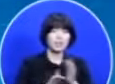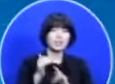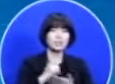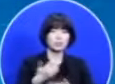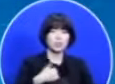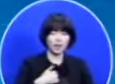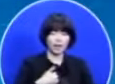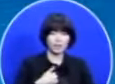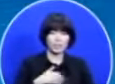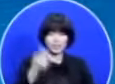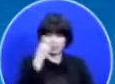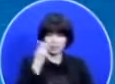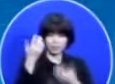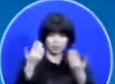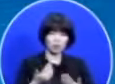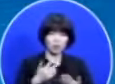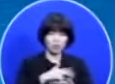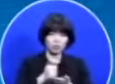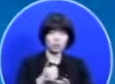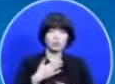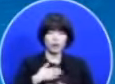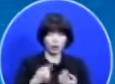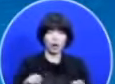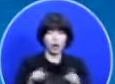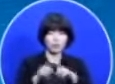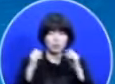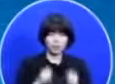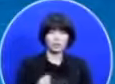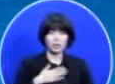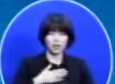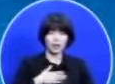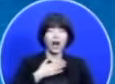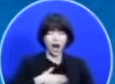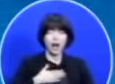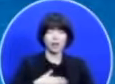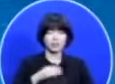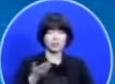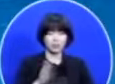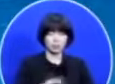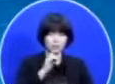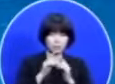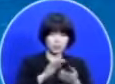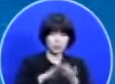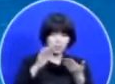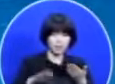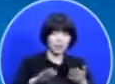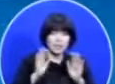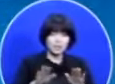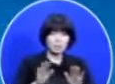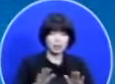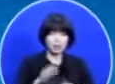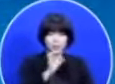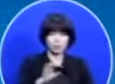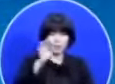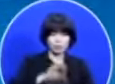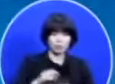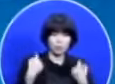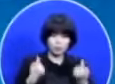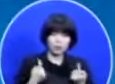분이십니다 주님이 나와 함께 계시는 것을 내가 않은데 말입니다 이번에 유럽여행을